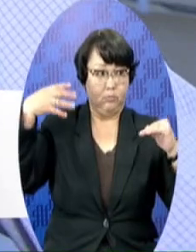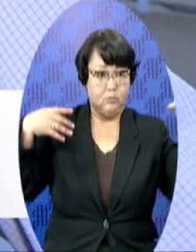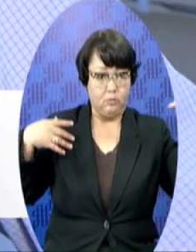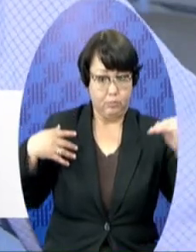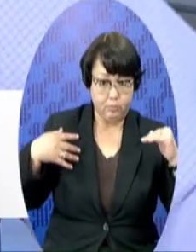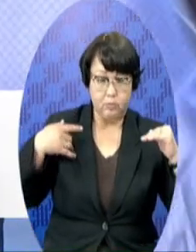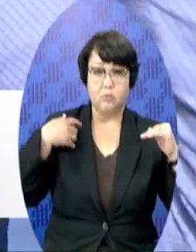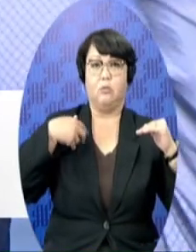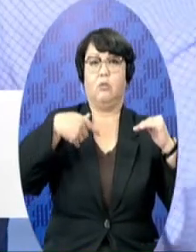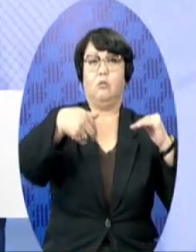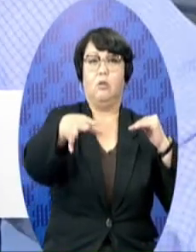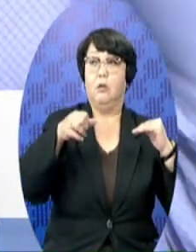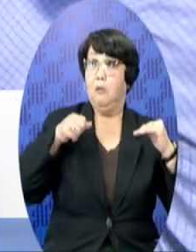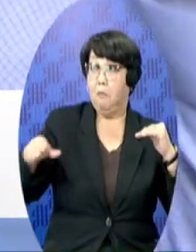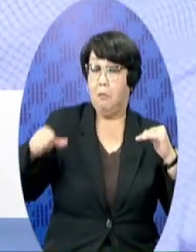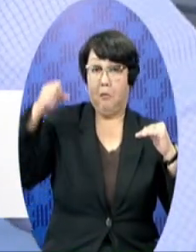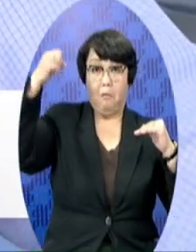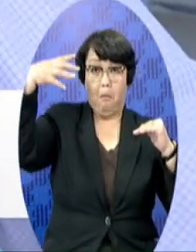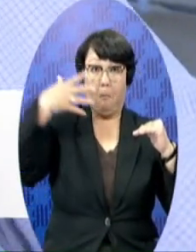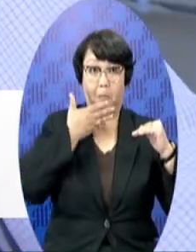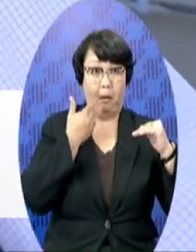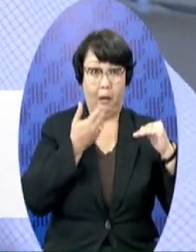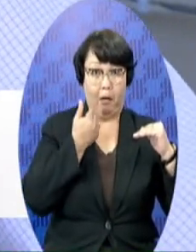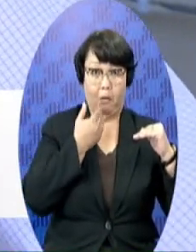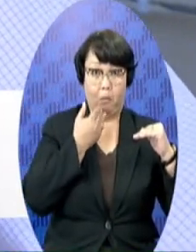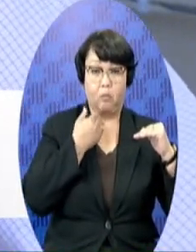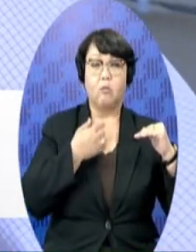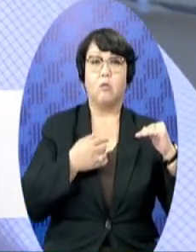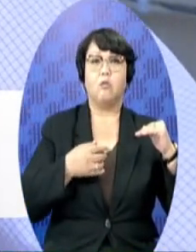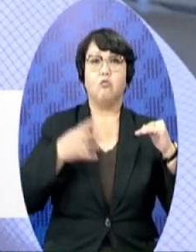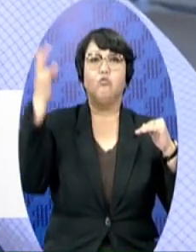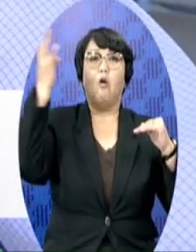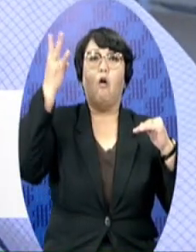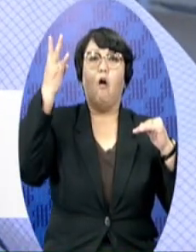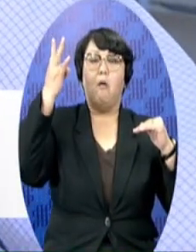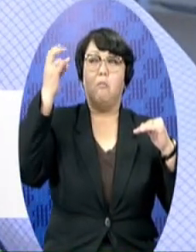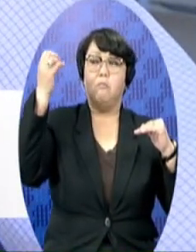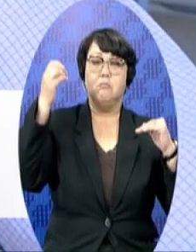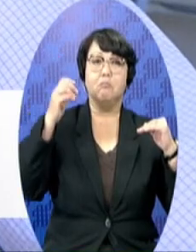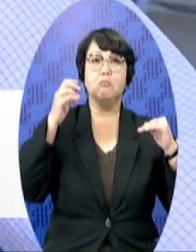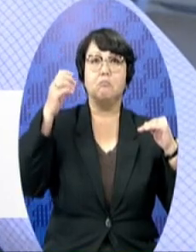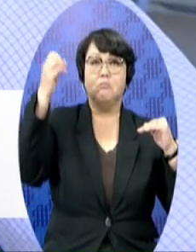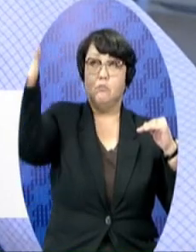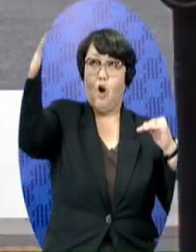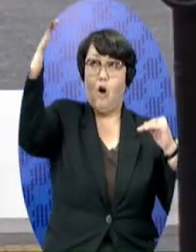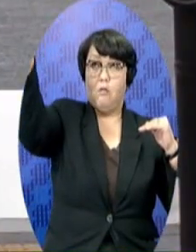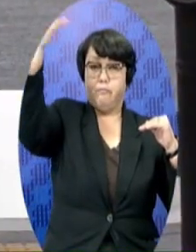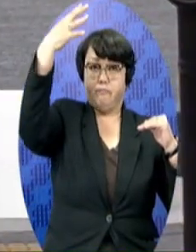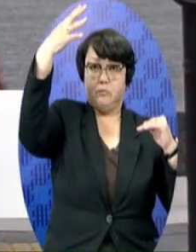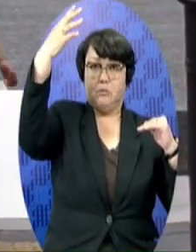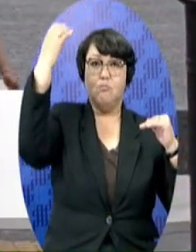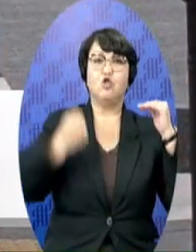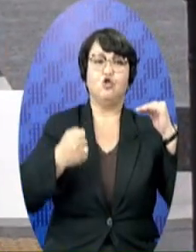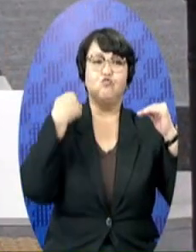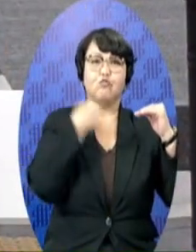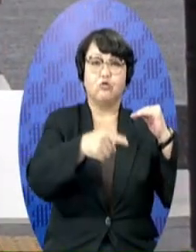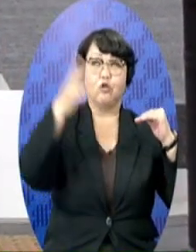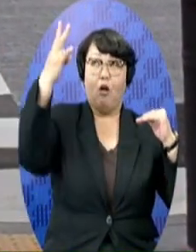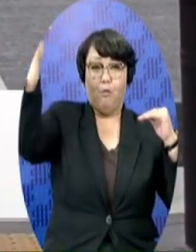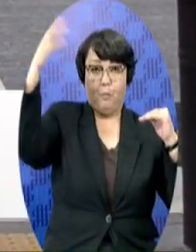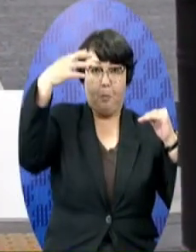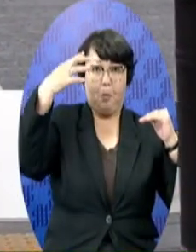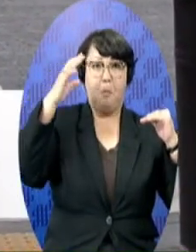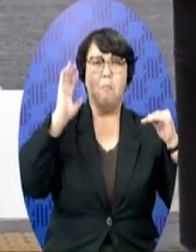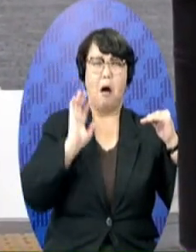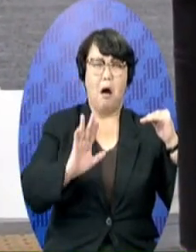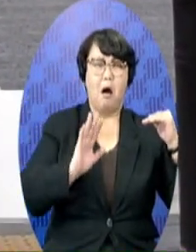дараагийн тохиолдолд тэрхүү хэслийн ногоон гэрэл байнгын асуултаа байхаар ийм зохицуултуудыг бас хийхэд төлөвлөд ажиллаж байгаа. Тэгвэл 13 сая хүн